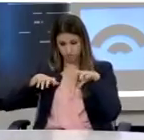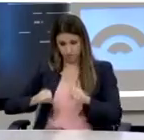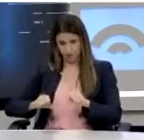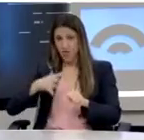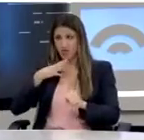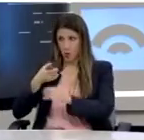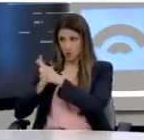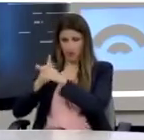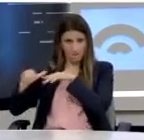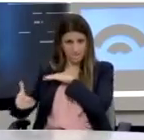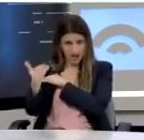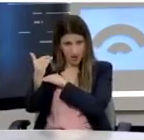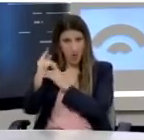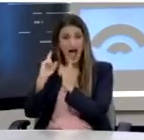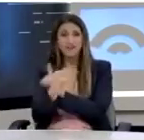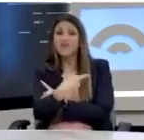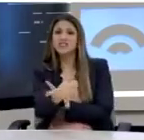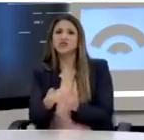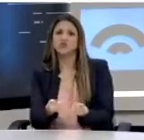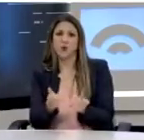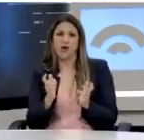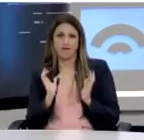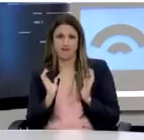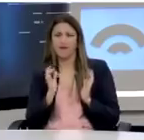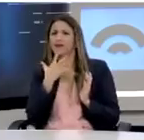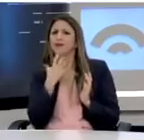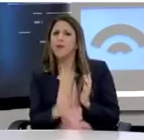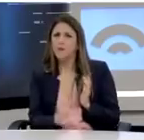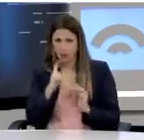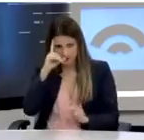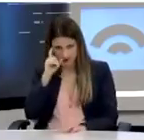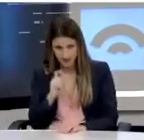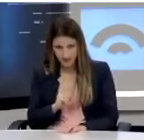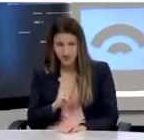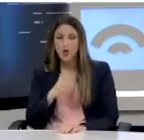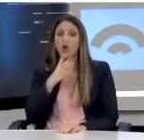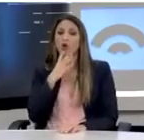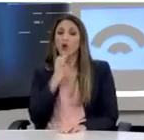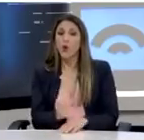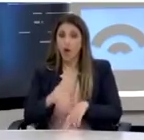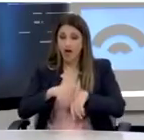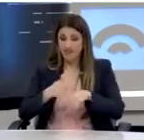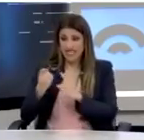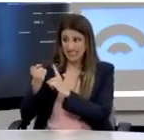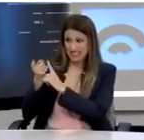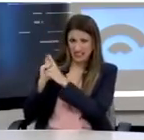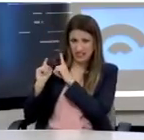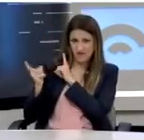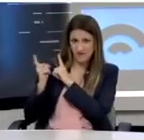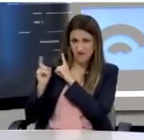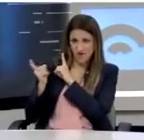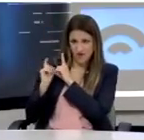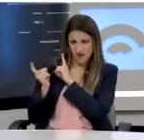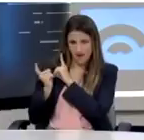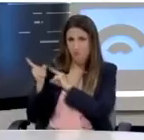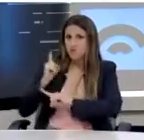βεβαίως το κάνετε για ένα και βασικό λόγο, διότι αυτή τη συμφωνία τη φέρουν αυτοί οι οποίοι